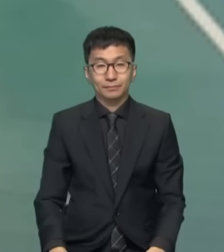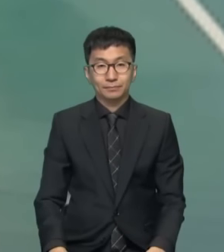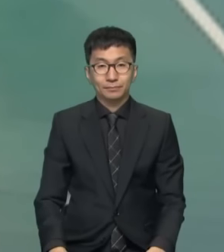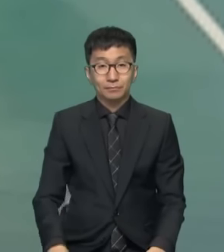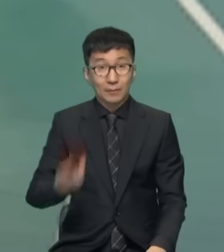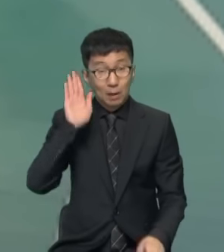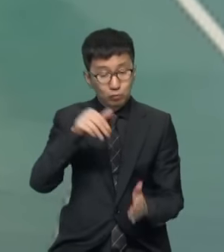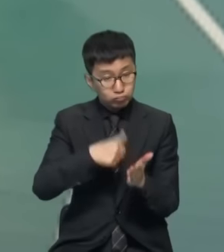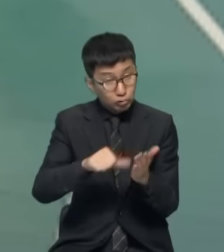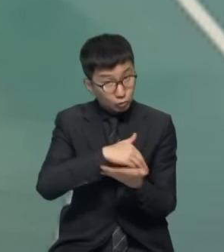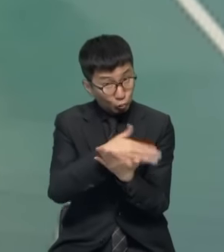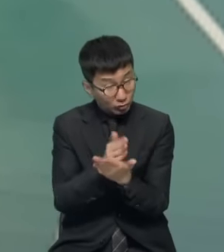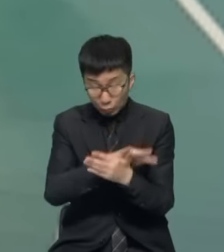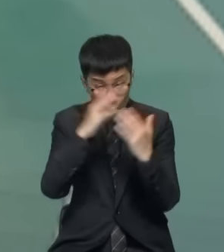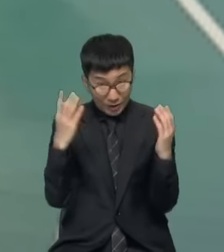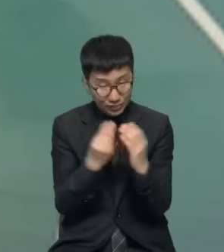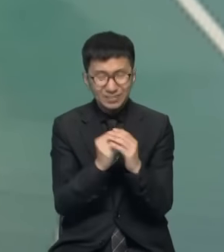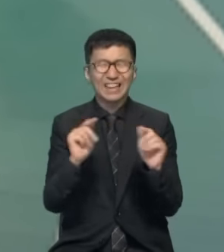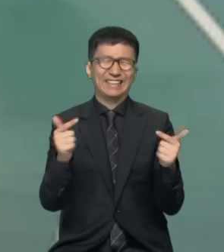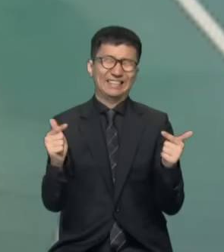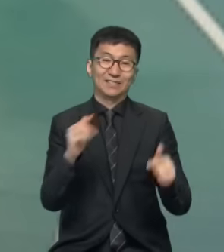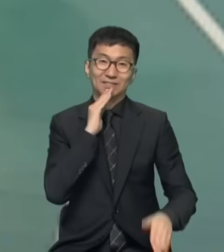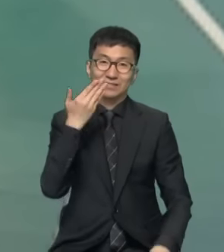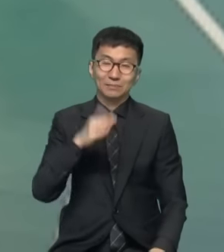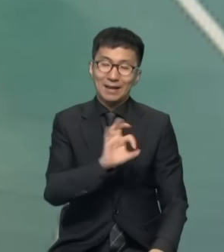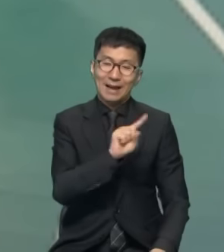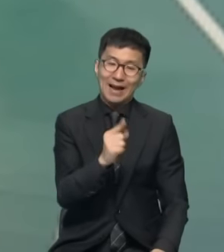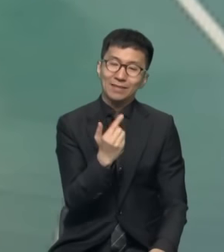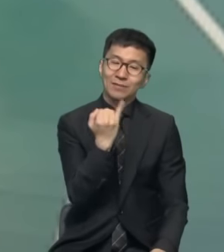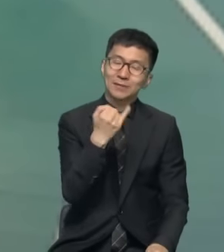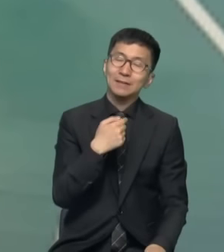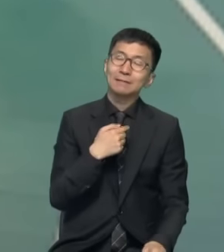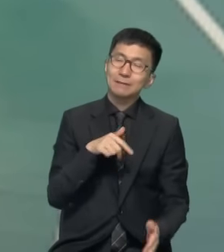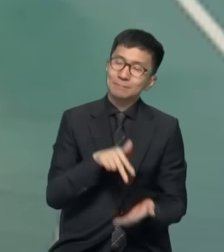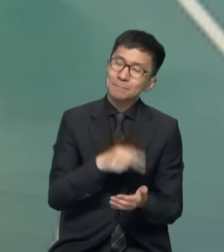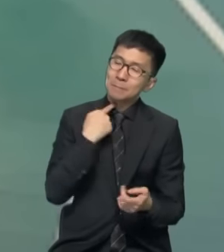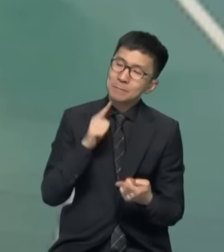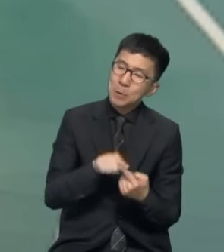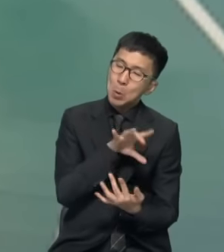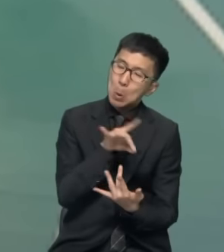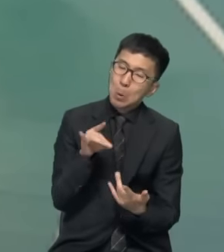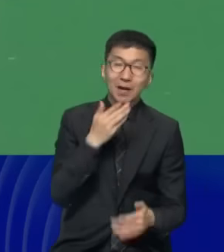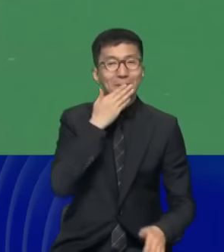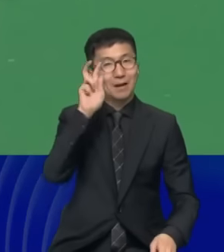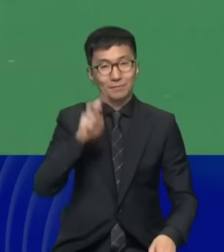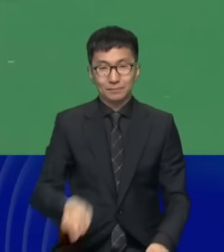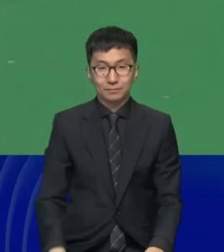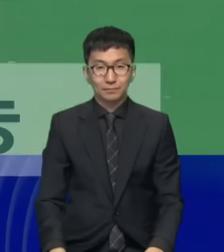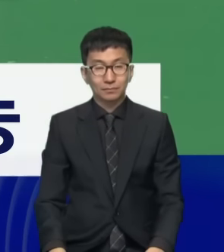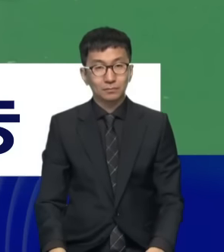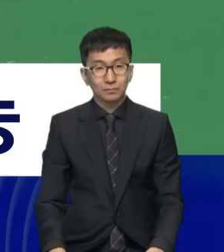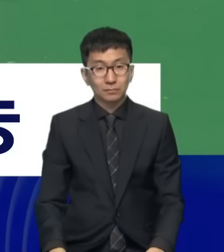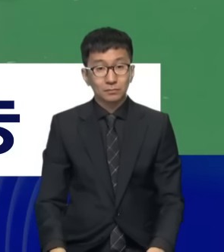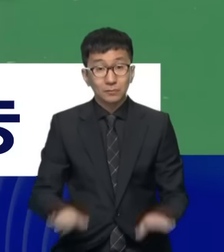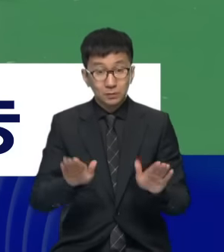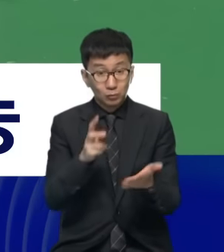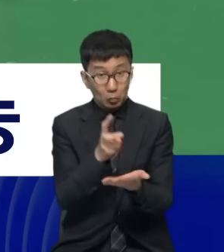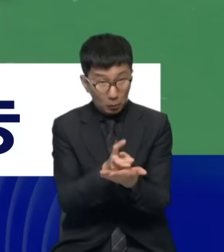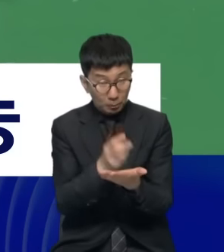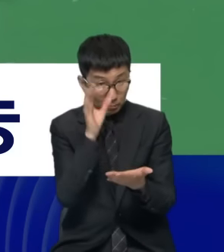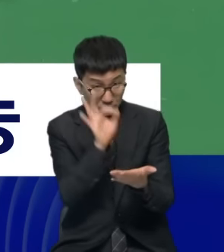모든 용품은 아니더라도 일부 용품은 안 선수 본인이 좋아하는 제품을 쓸 수 있을 것으로 예상이 됩니다. 현재 이제 규정을